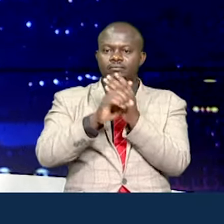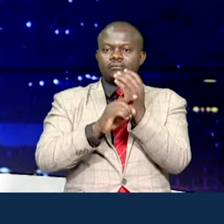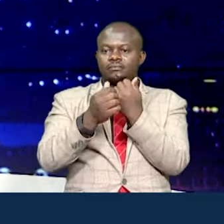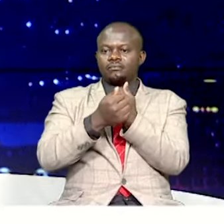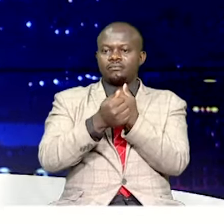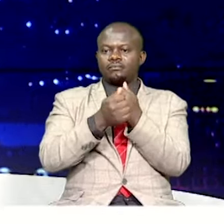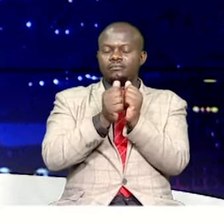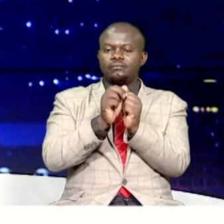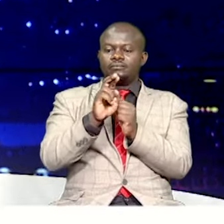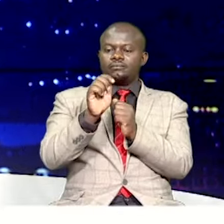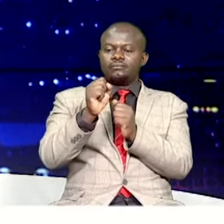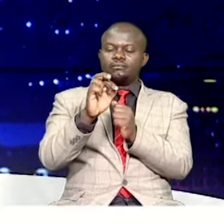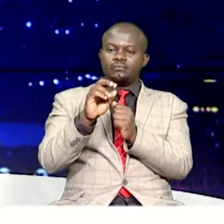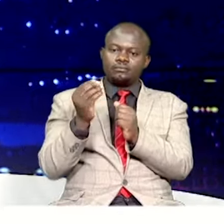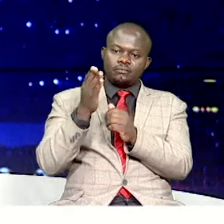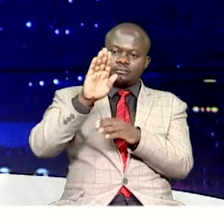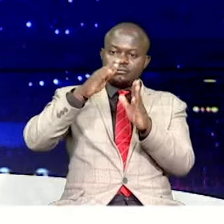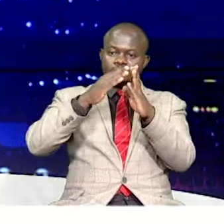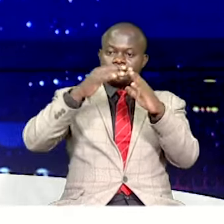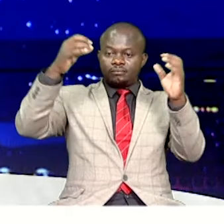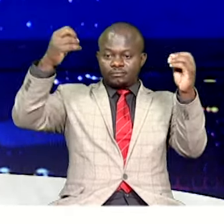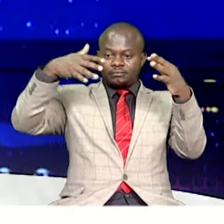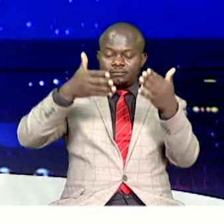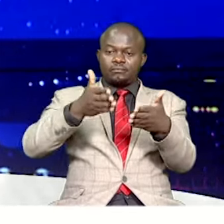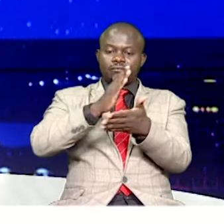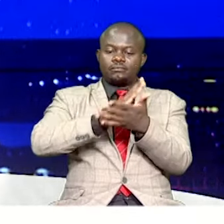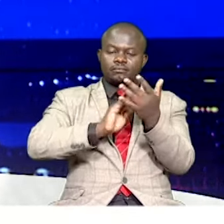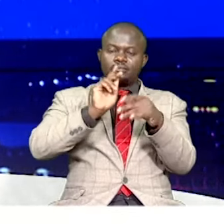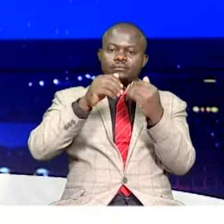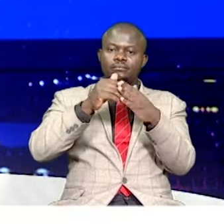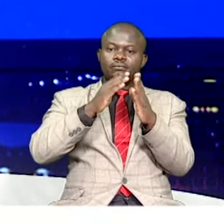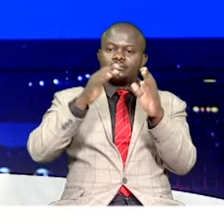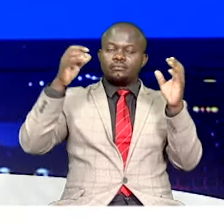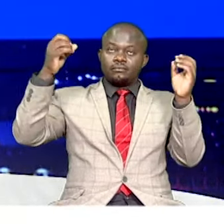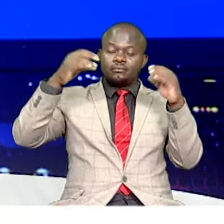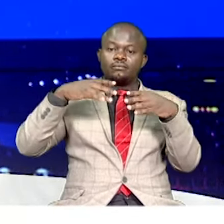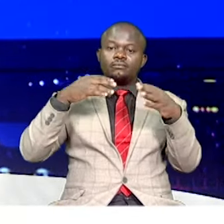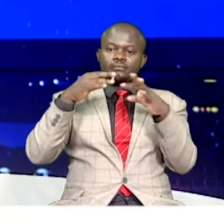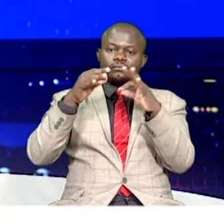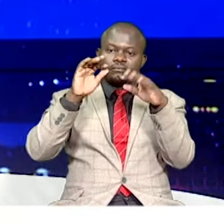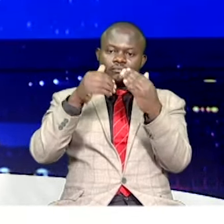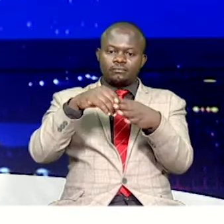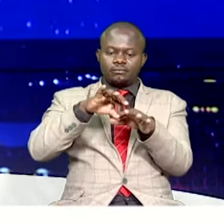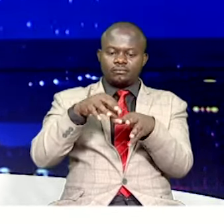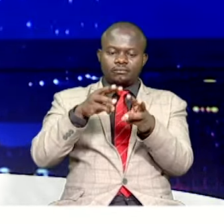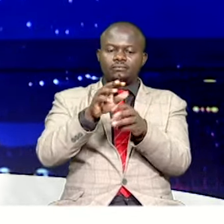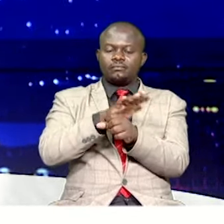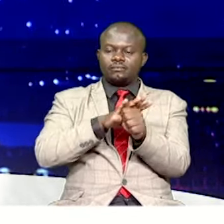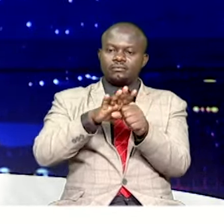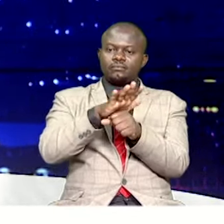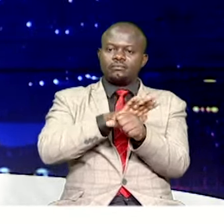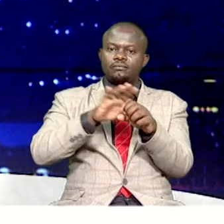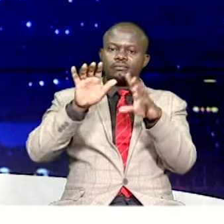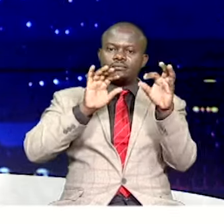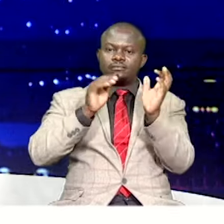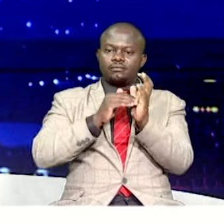na Rutsiro. Reka tugaruke nano mu mujyi wa Kigali aho bamwe mu baturage b'umujyi wa Kigali bashimangira ko amatora ari uburyo bwuzuye bwo guhitamo